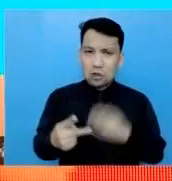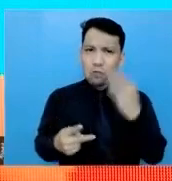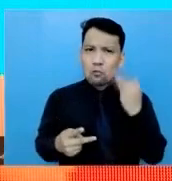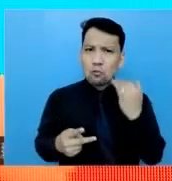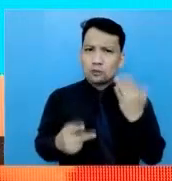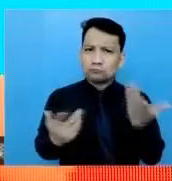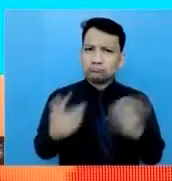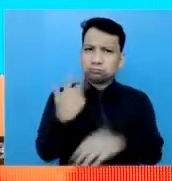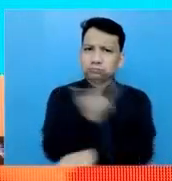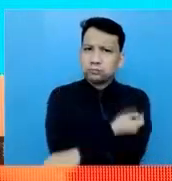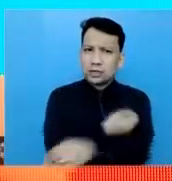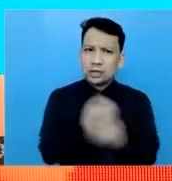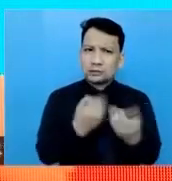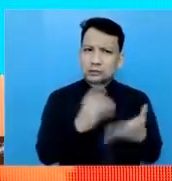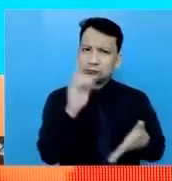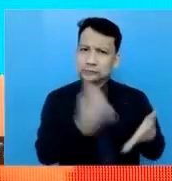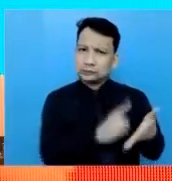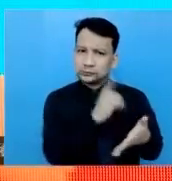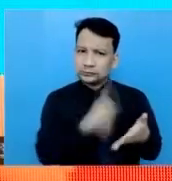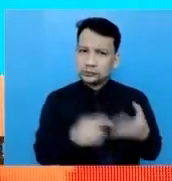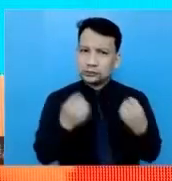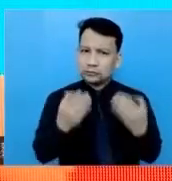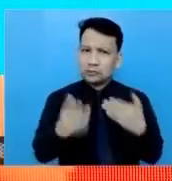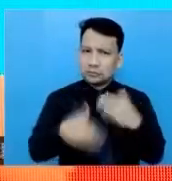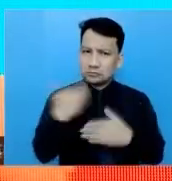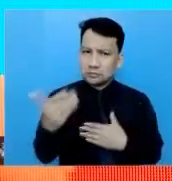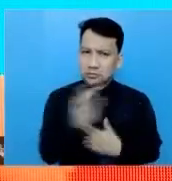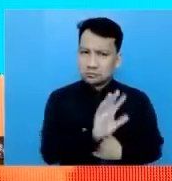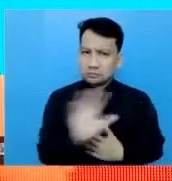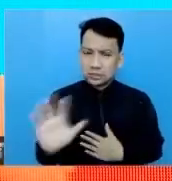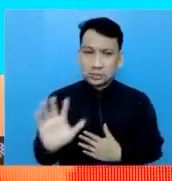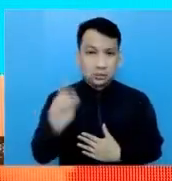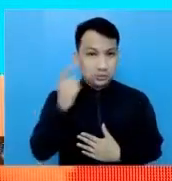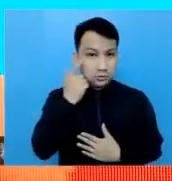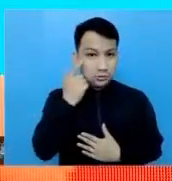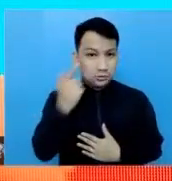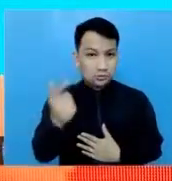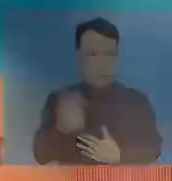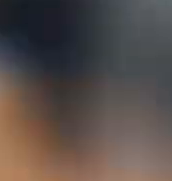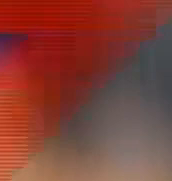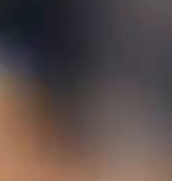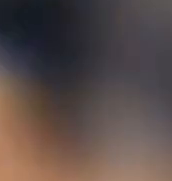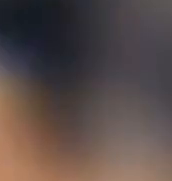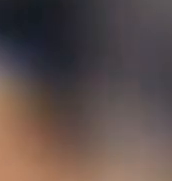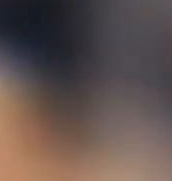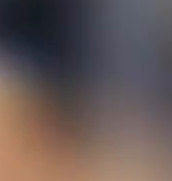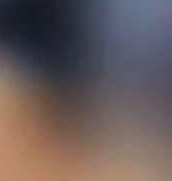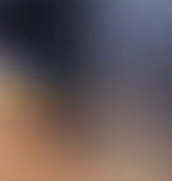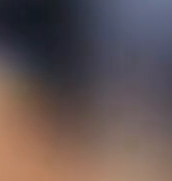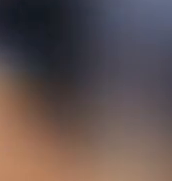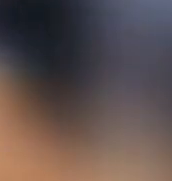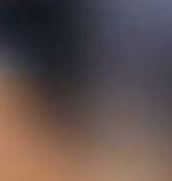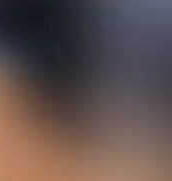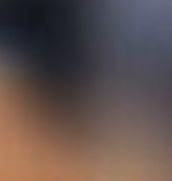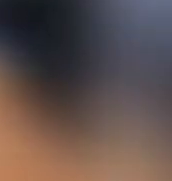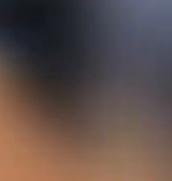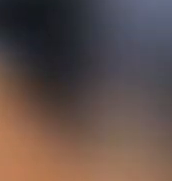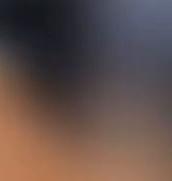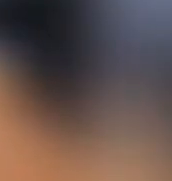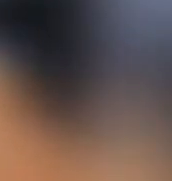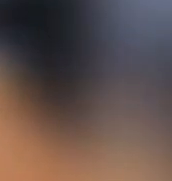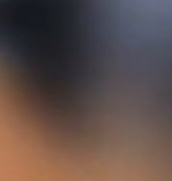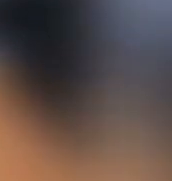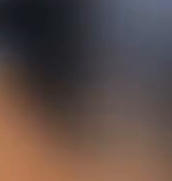kaya inulan siya ng batikos. Nasa frontline na balita niyan si Greg Gregorio. Sa kanyang Instagram